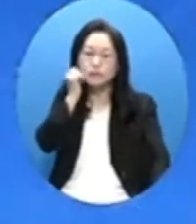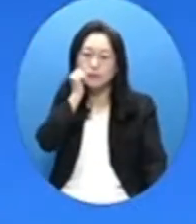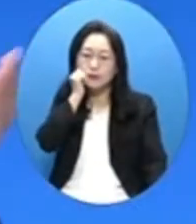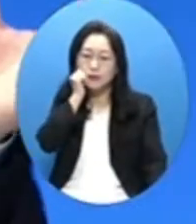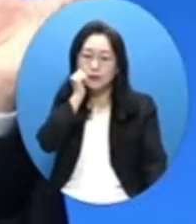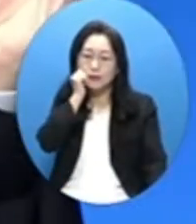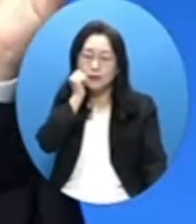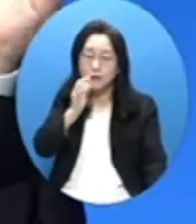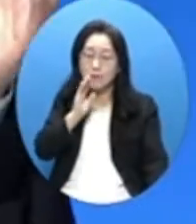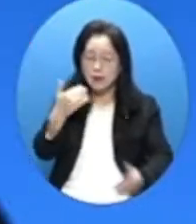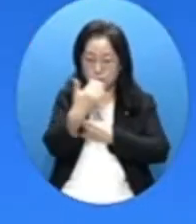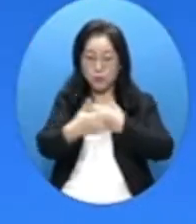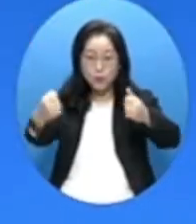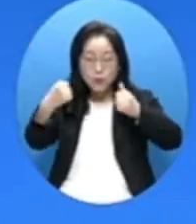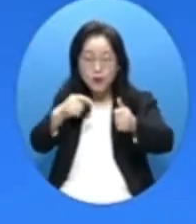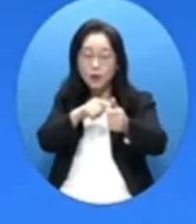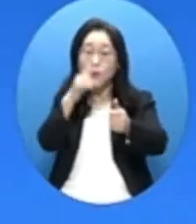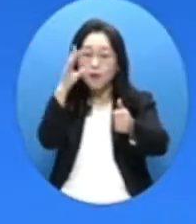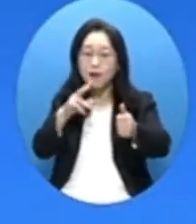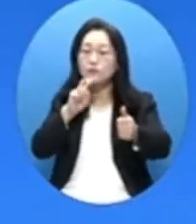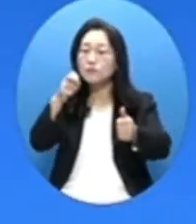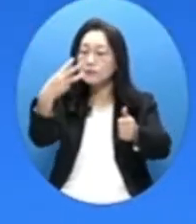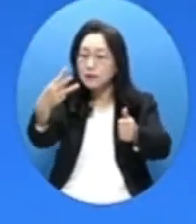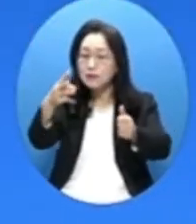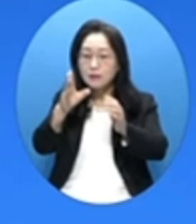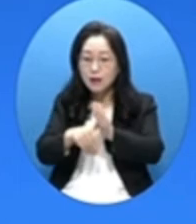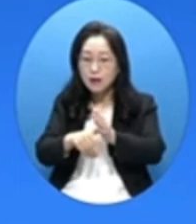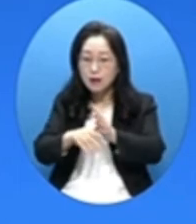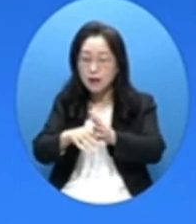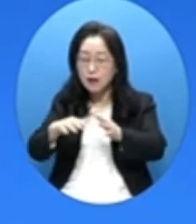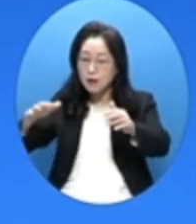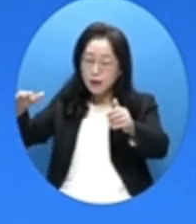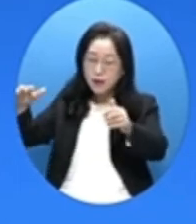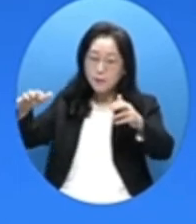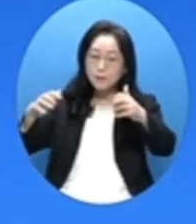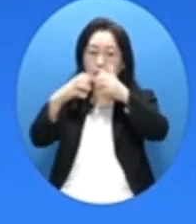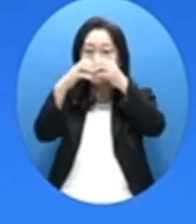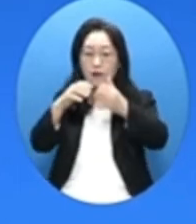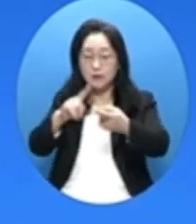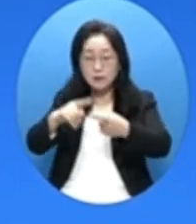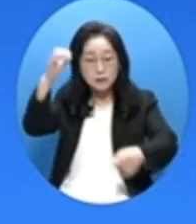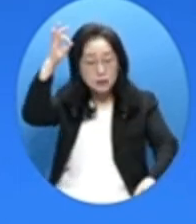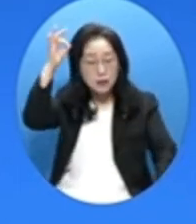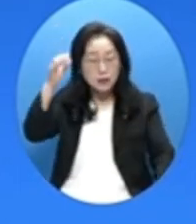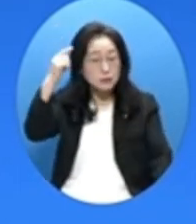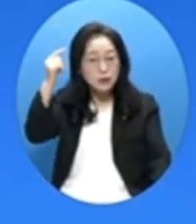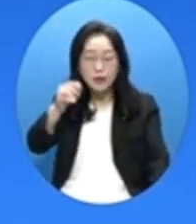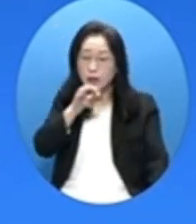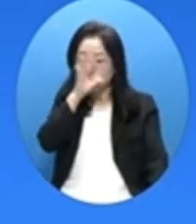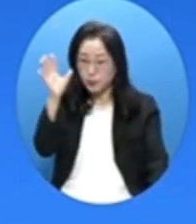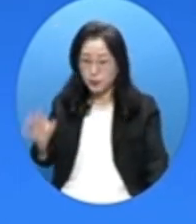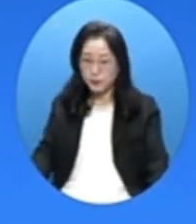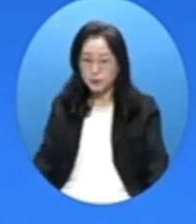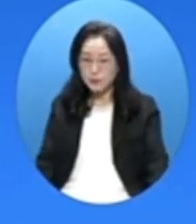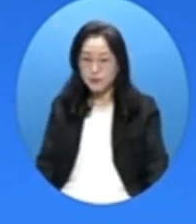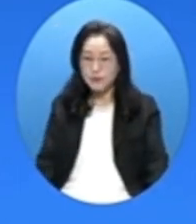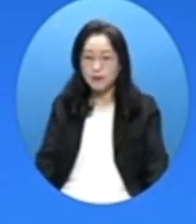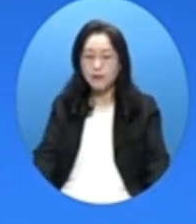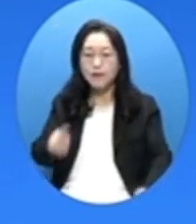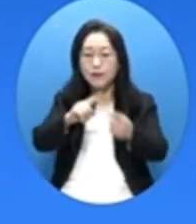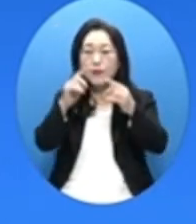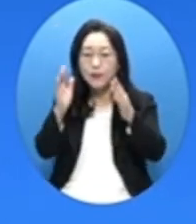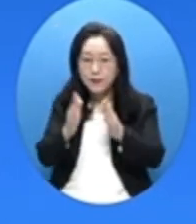삶 건강하게 살던 그가 23살에 이런 사고를 당하리라 어떻게 생각을 해본 적이 있었겠습니까 더 나라